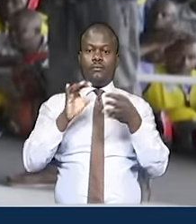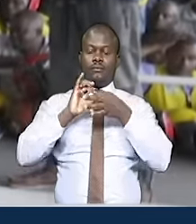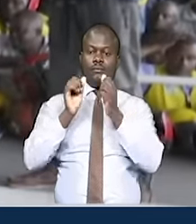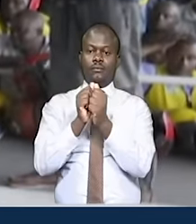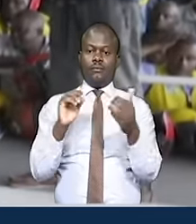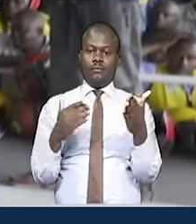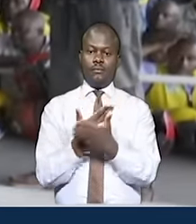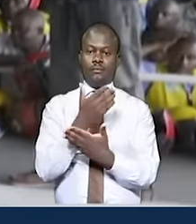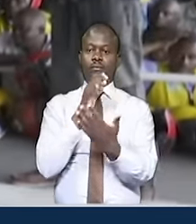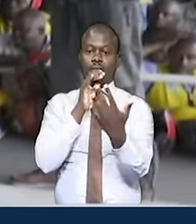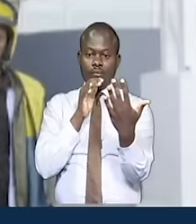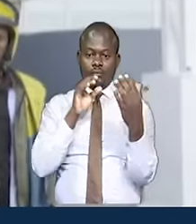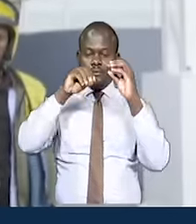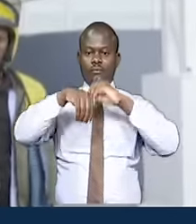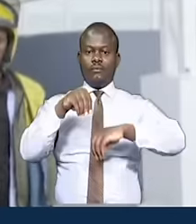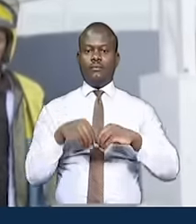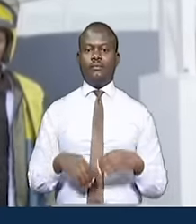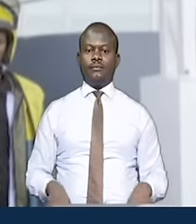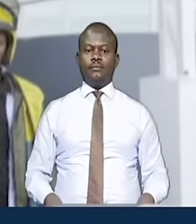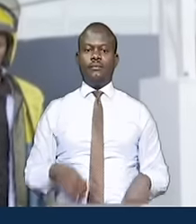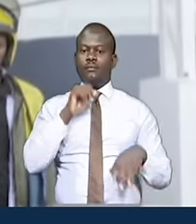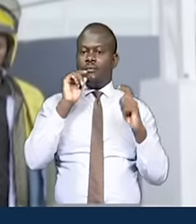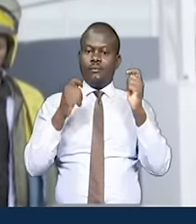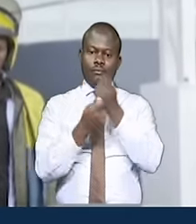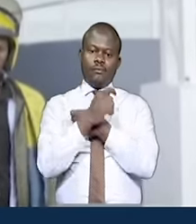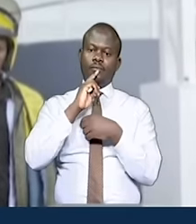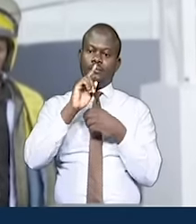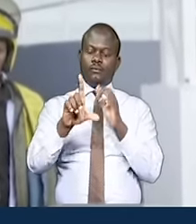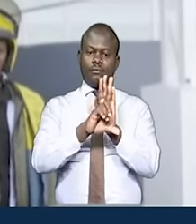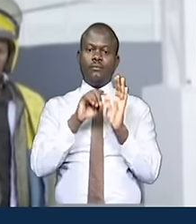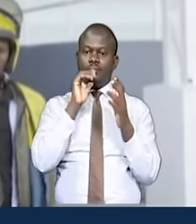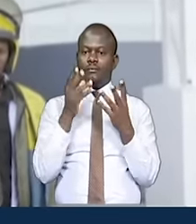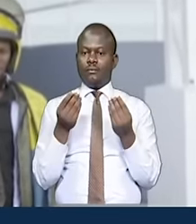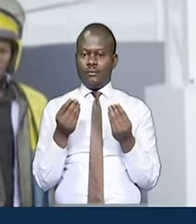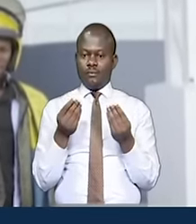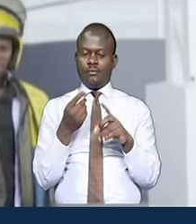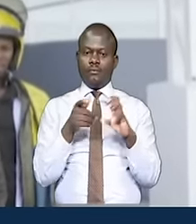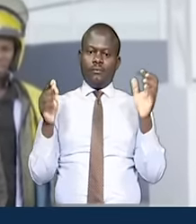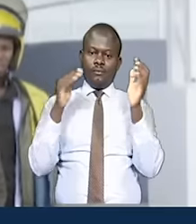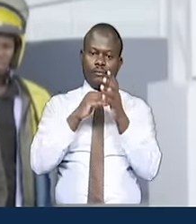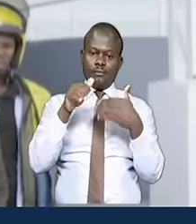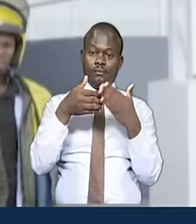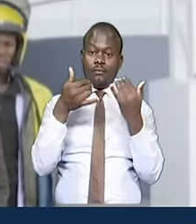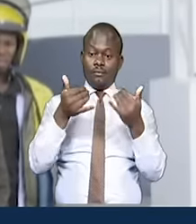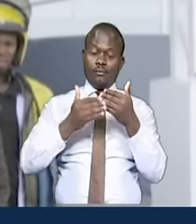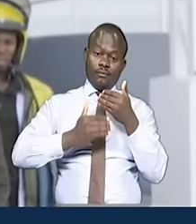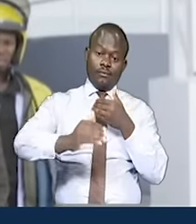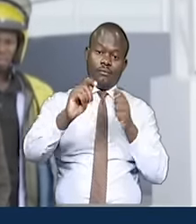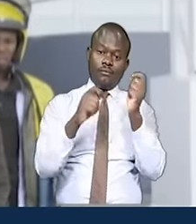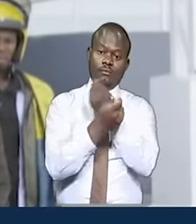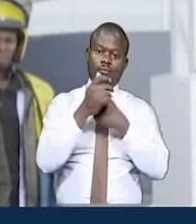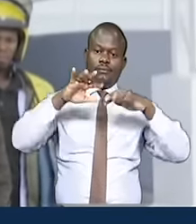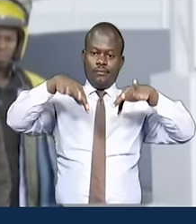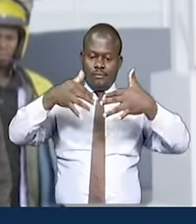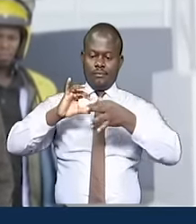mishya yitezweho umusaruro ntabwo duhindura amabwiriza ntitunayoroshye ahubwo ikigiye guhinduka no buryo